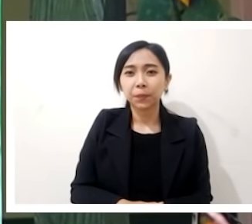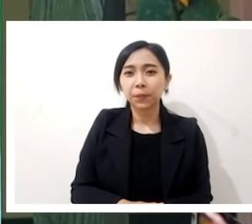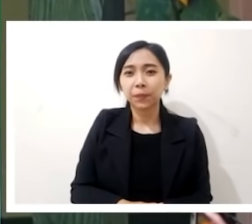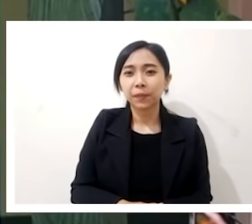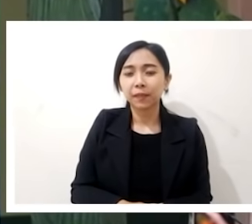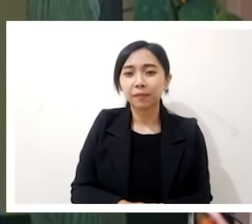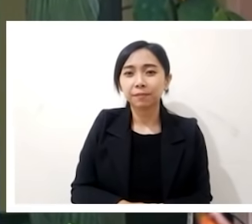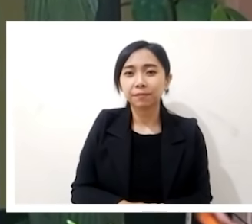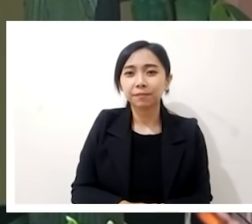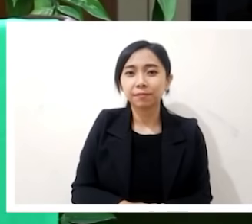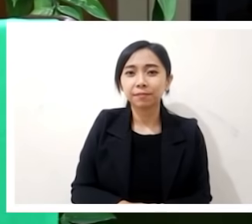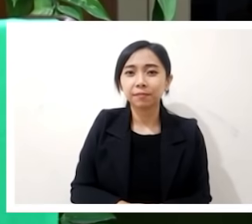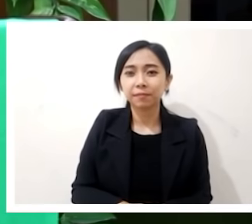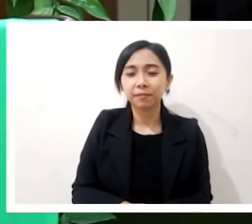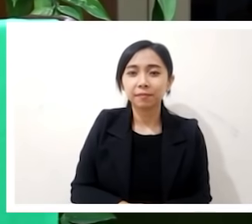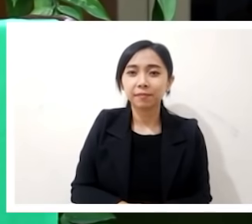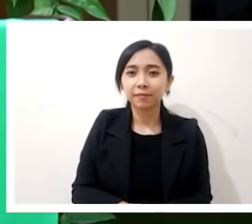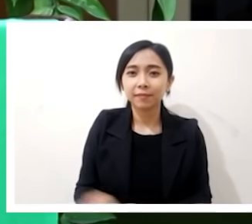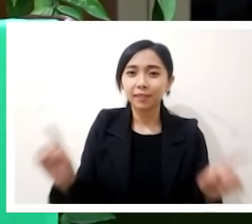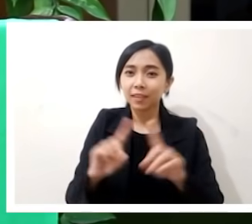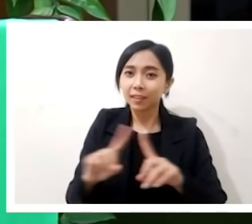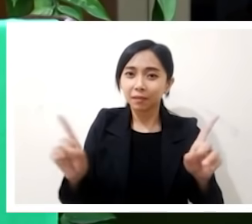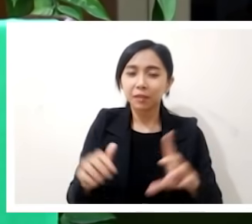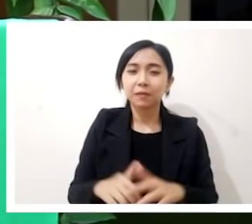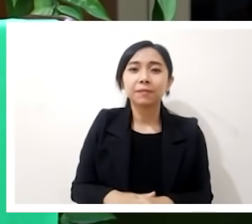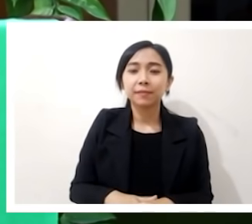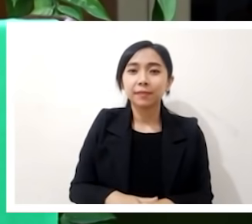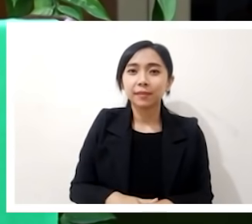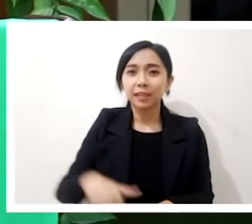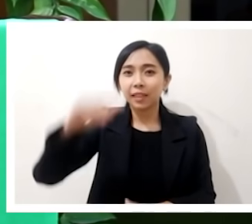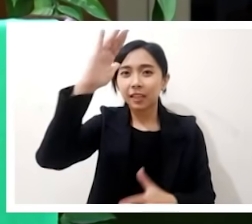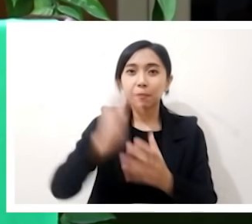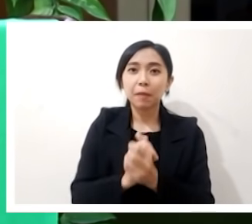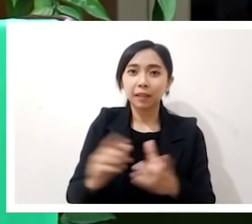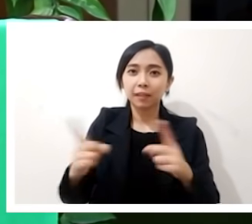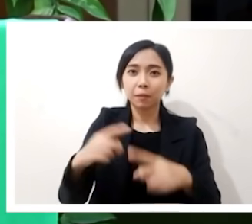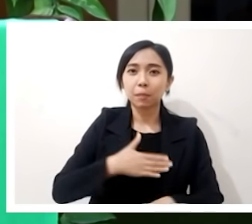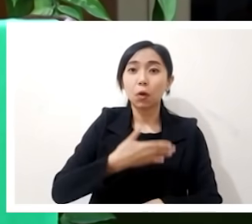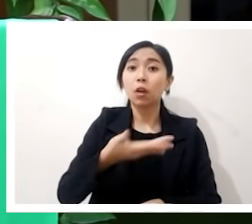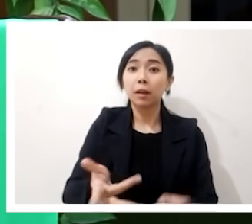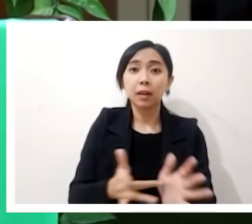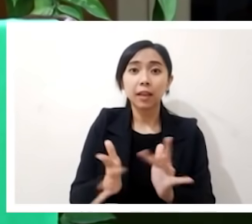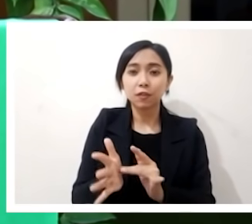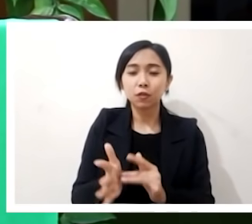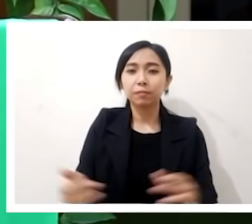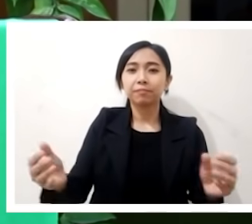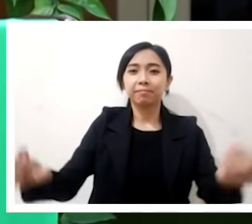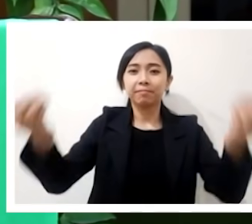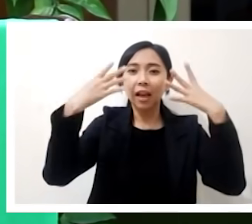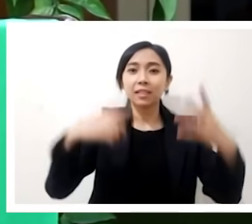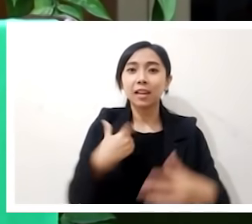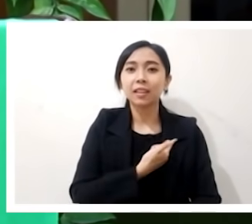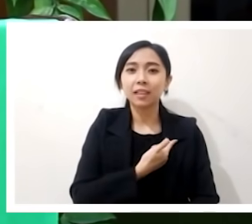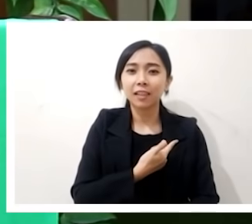agama kita sendiri. Sebaliknya, iman pada pengorbanan Kristus mengajar kita